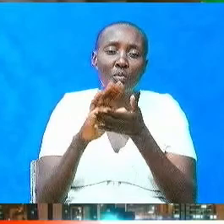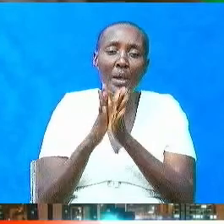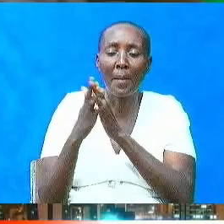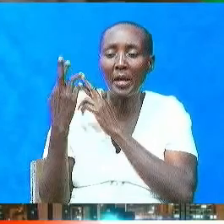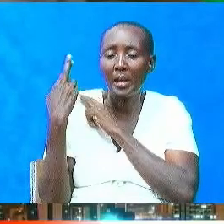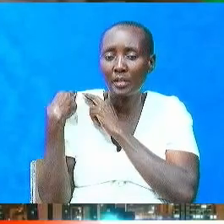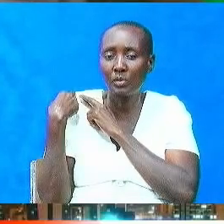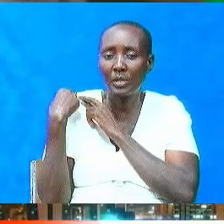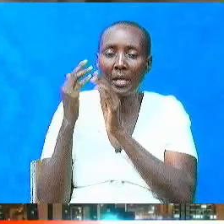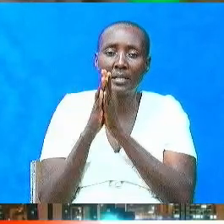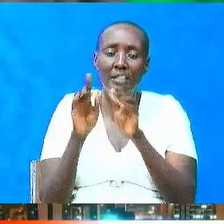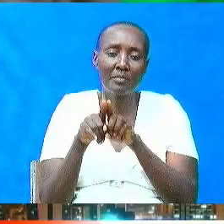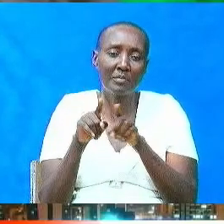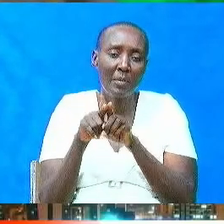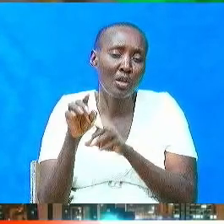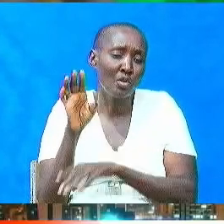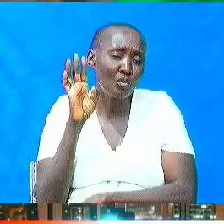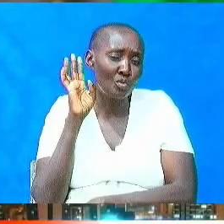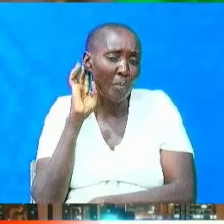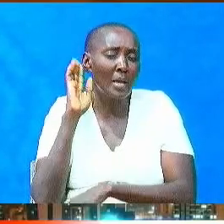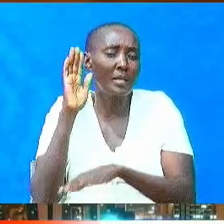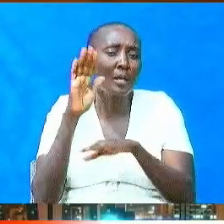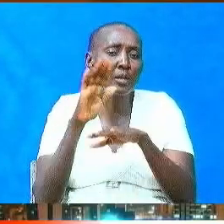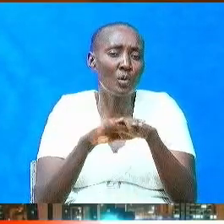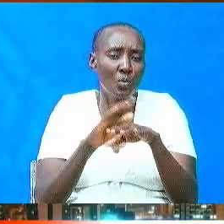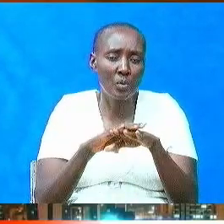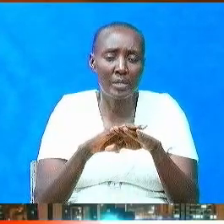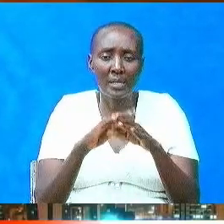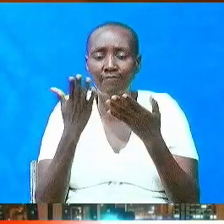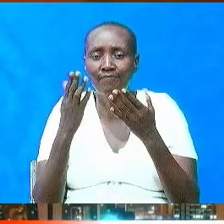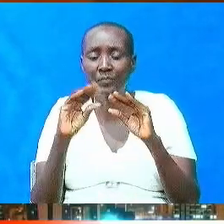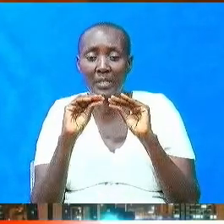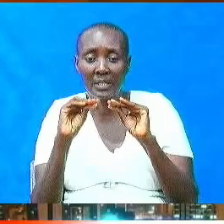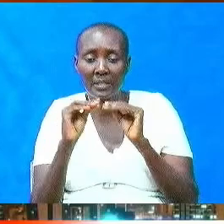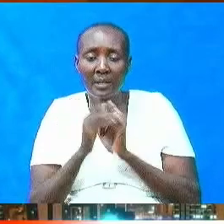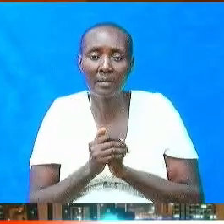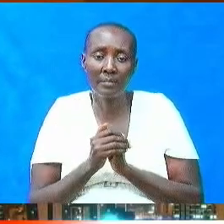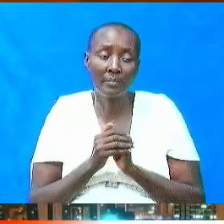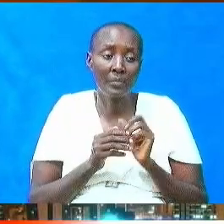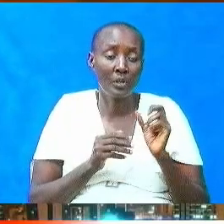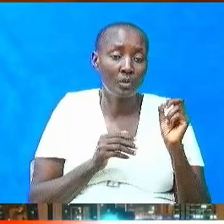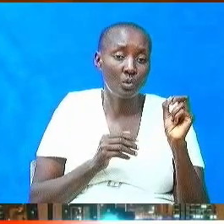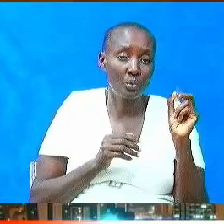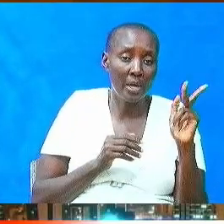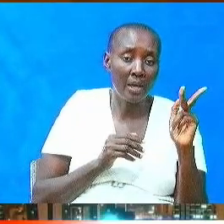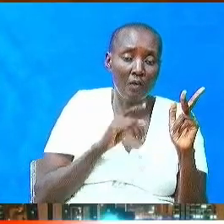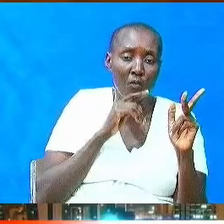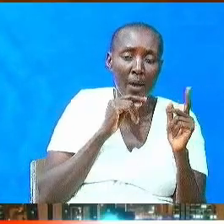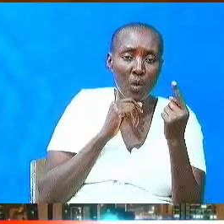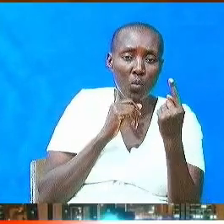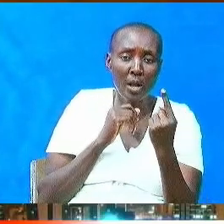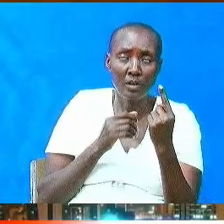and, yes, to follow the sound doctrine and sound practices. Is it okay for one man of